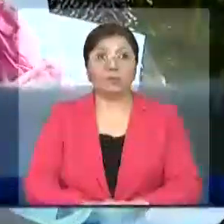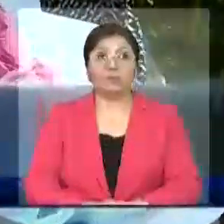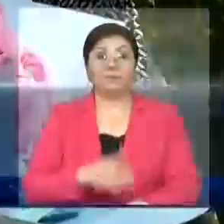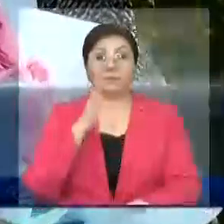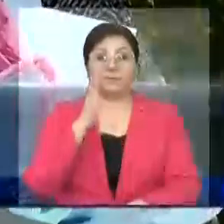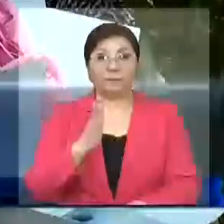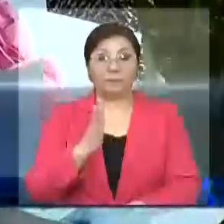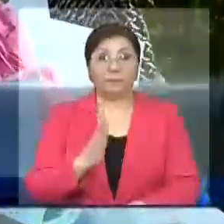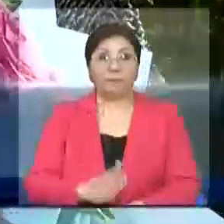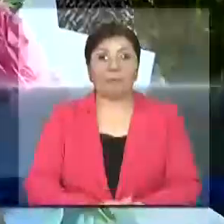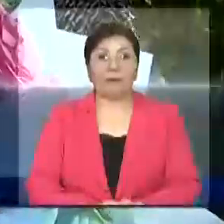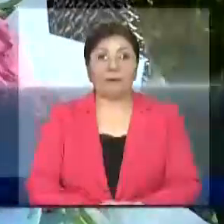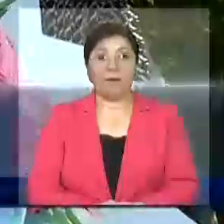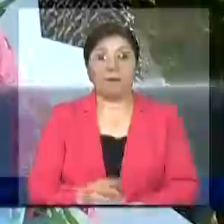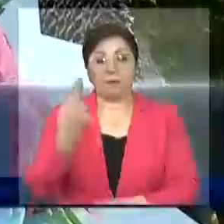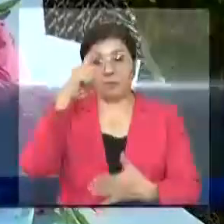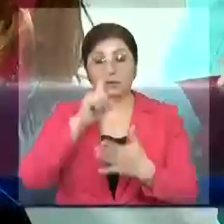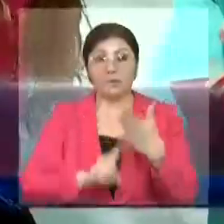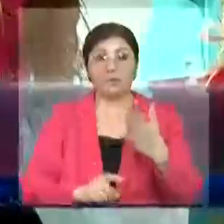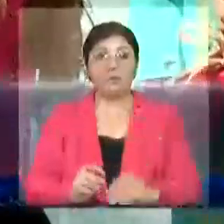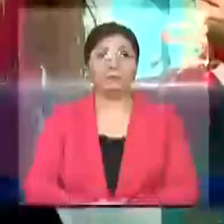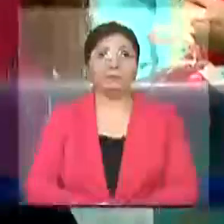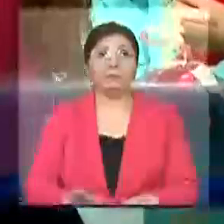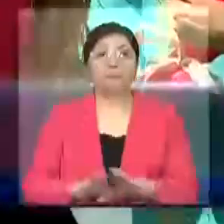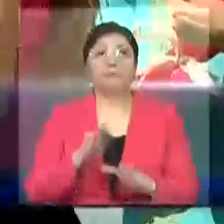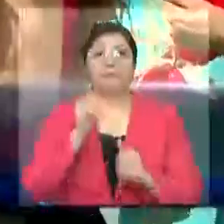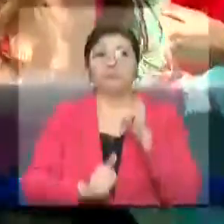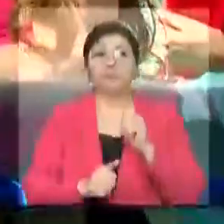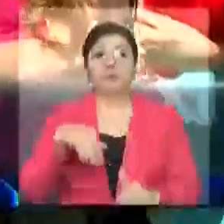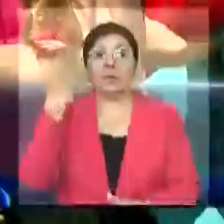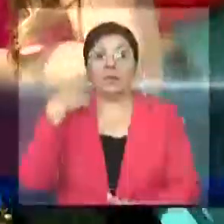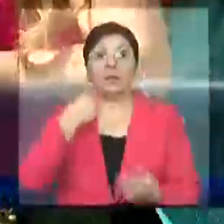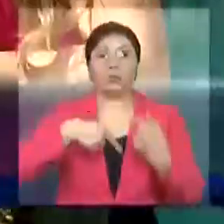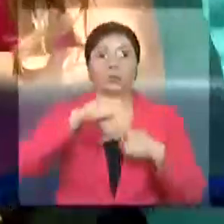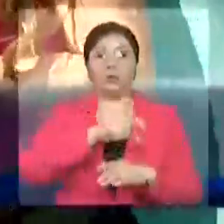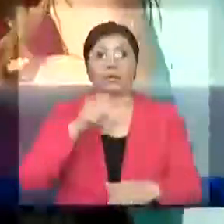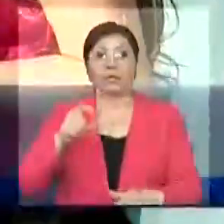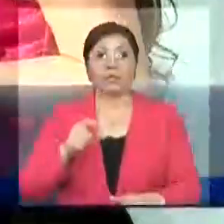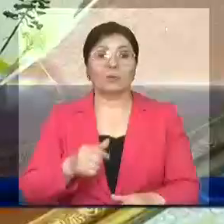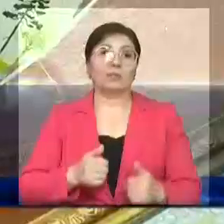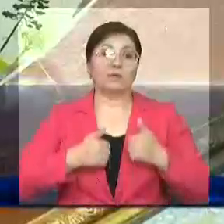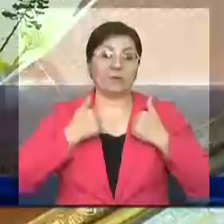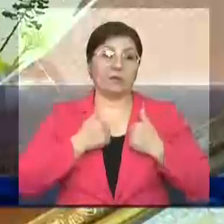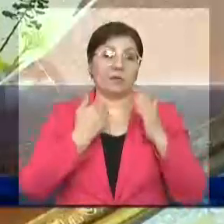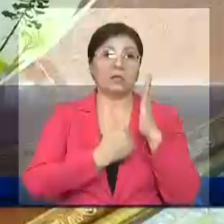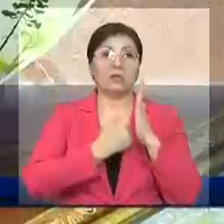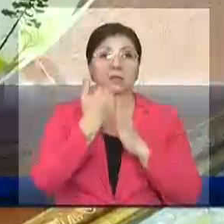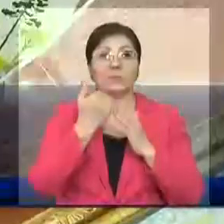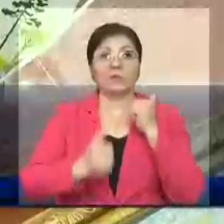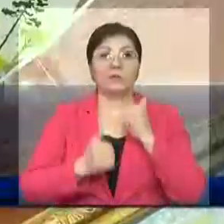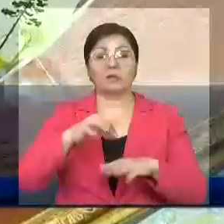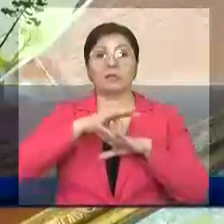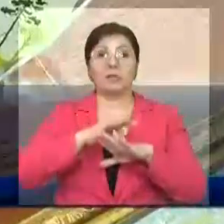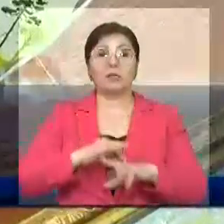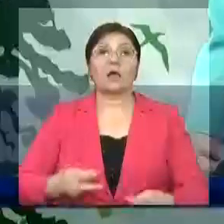жерлерін көгертіп, гүлдетіп қоюға тырысамыз. Мұндай байқауларға ақтөбелік кәсіпорындардың ынтасы жоғары. Сайысты ұйымдастырған Астана